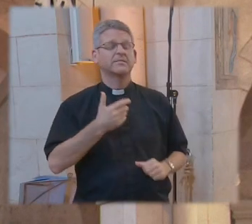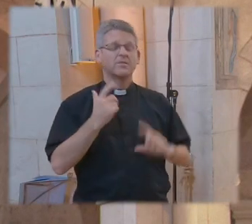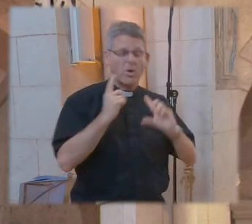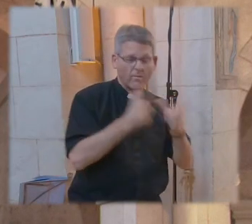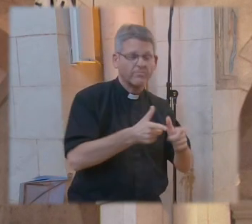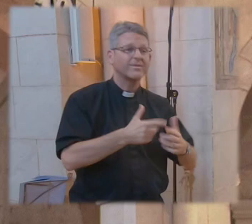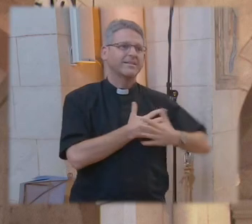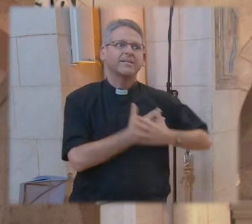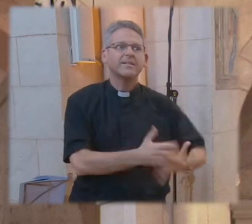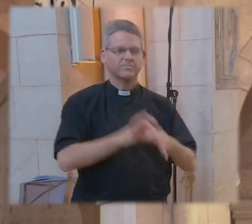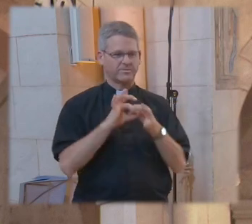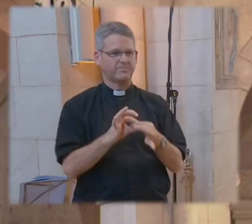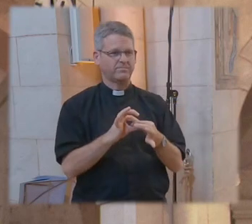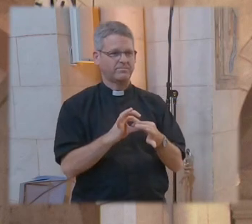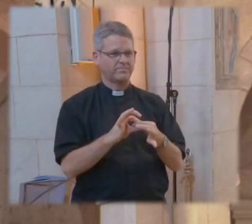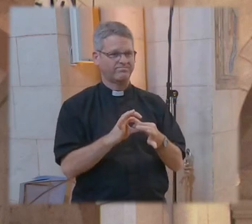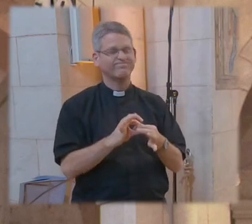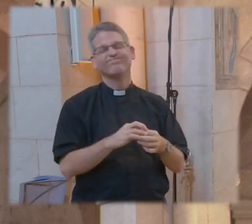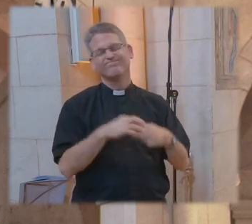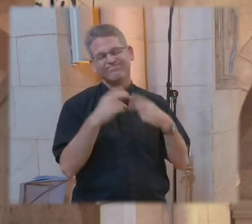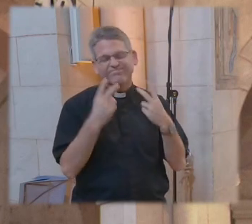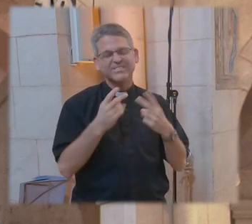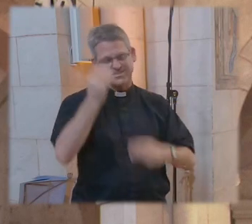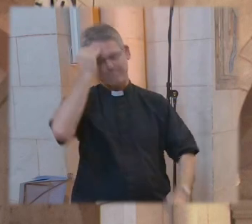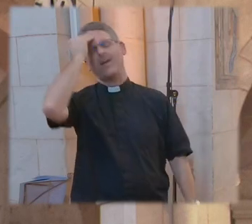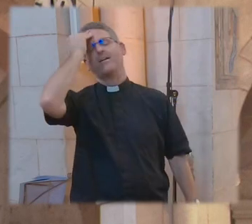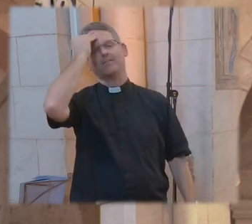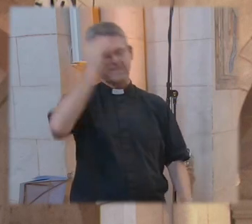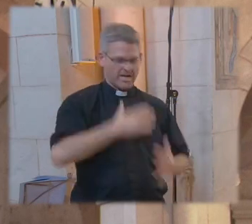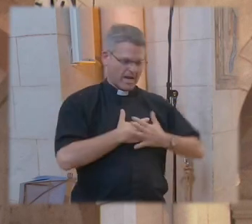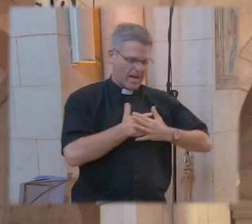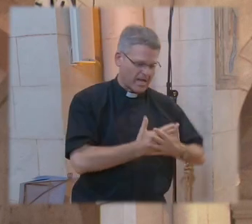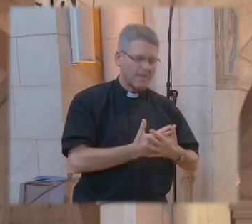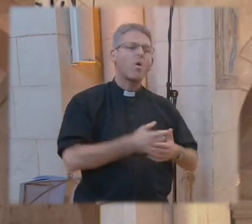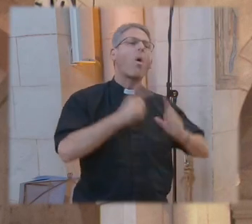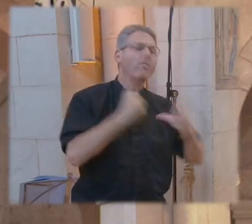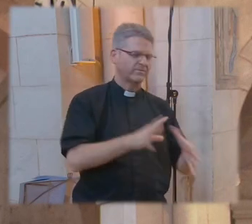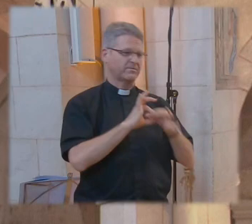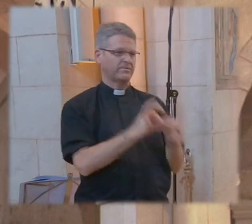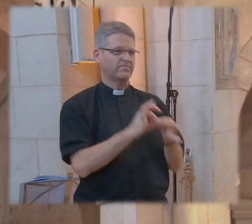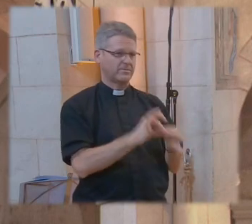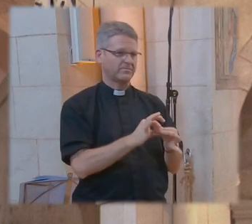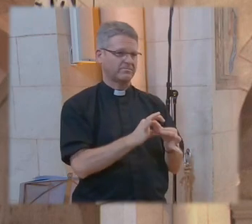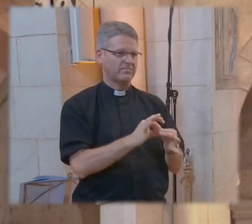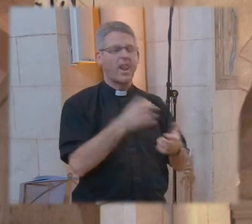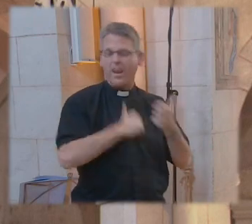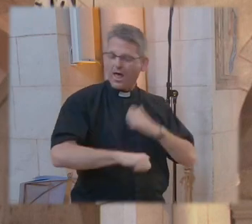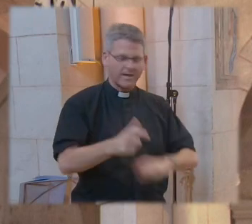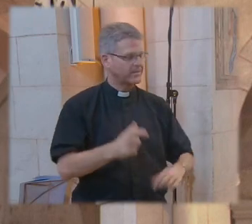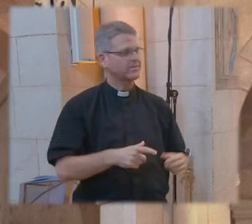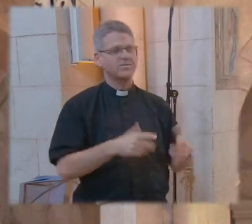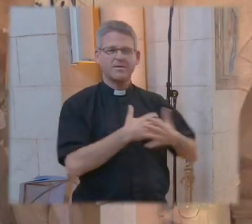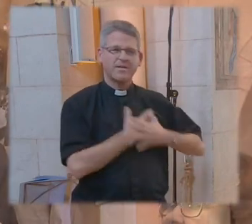Liebe gibt es nicht ohne Opfer. Liebe als Hingabe des eigenen Lebens für andere ist